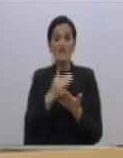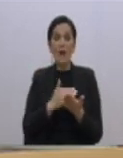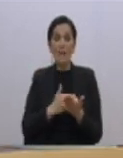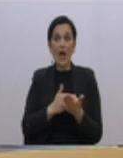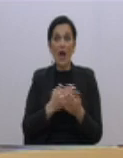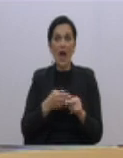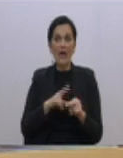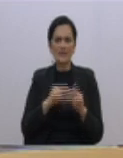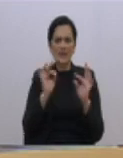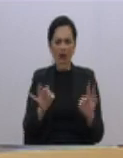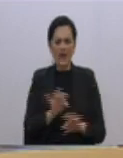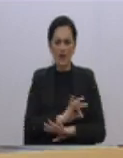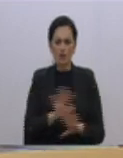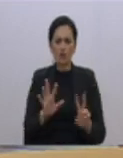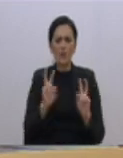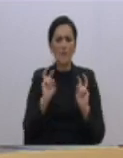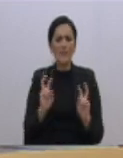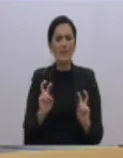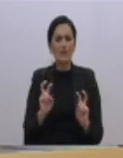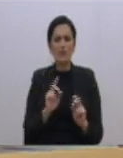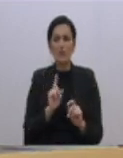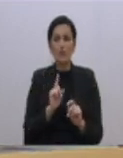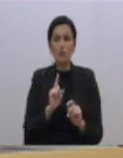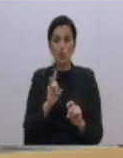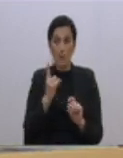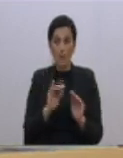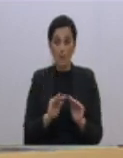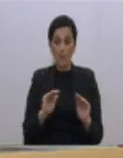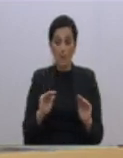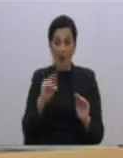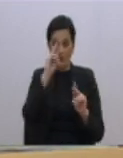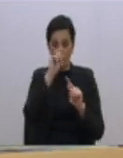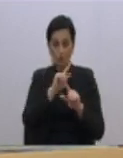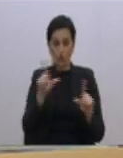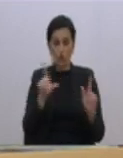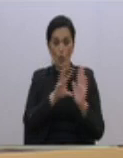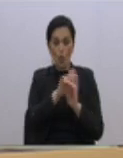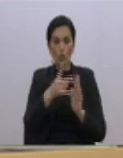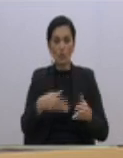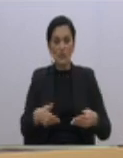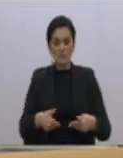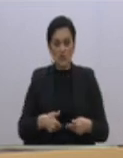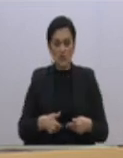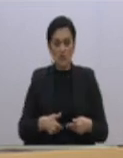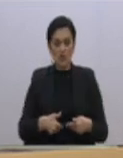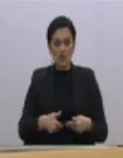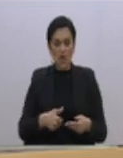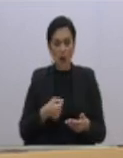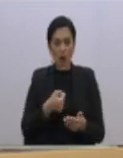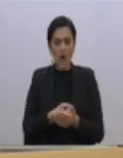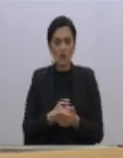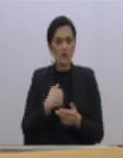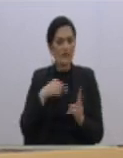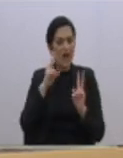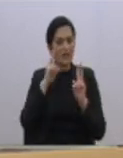ძალიან არასწორი. ეს ნიშნავს იმას, რომ ბავშვები სკოლებში უნდა იყვნენ მშიერი უსასრულოდ, რადგან ჩვენ არ